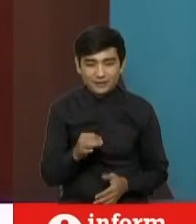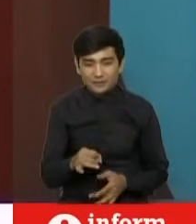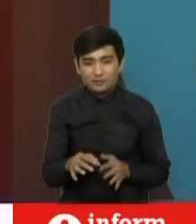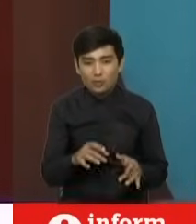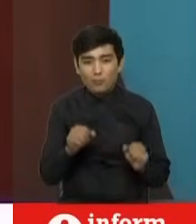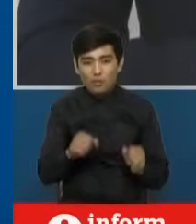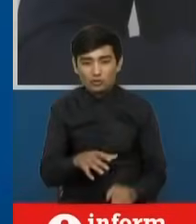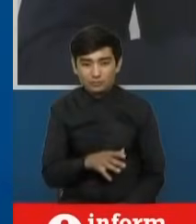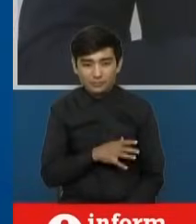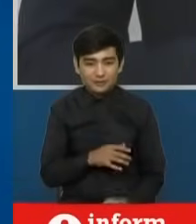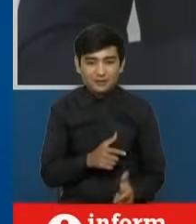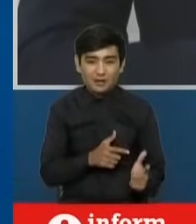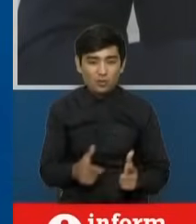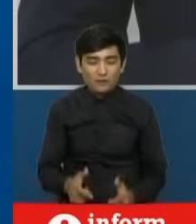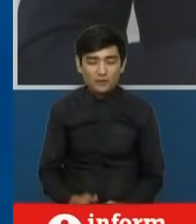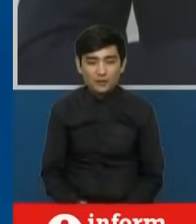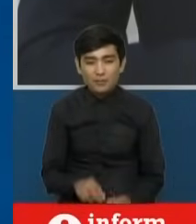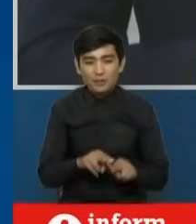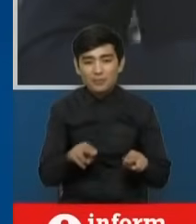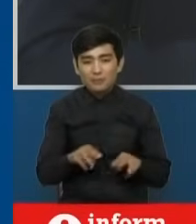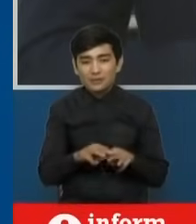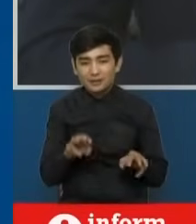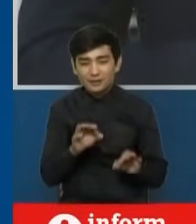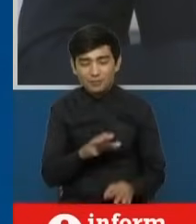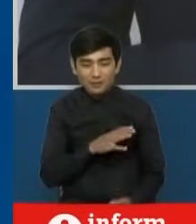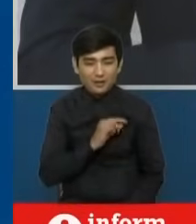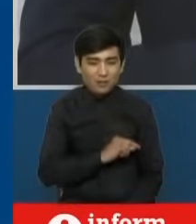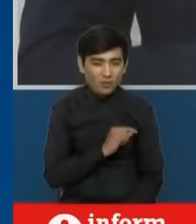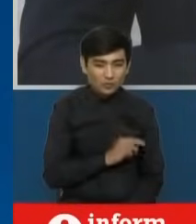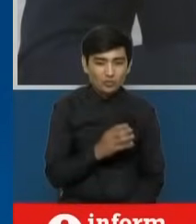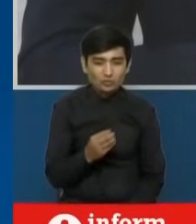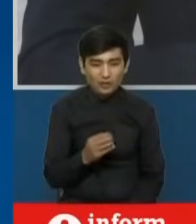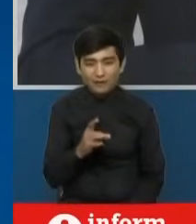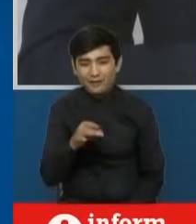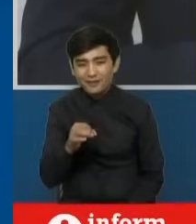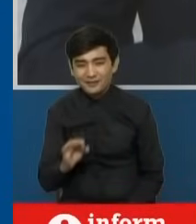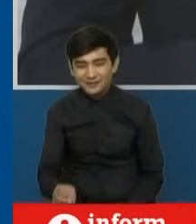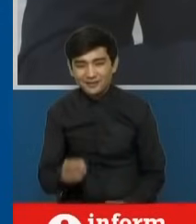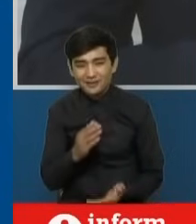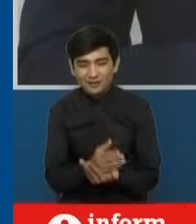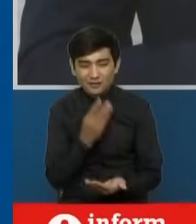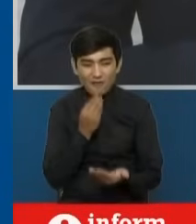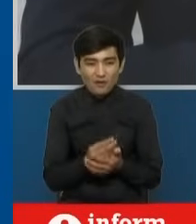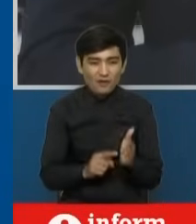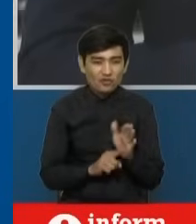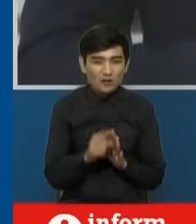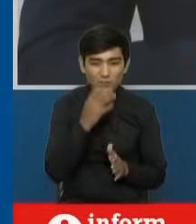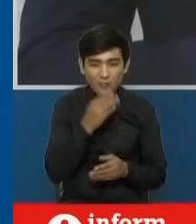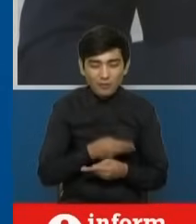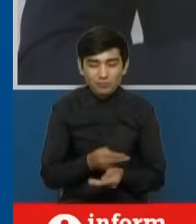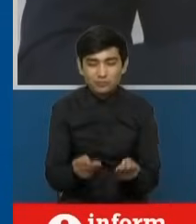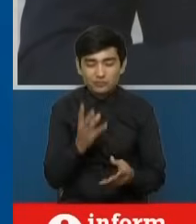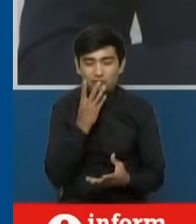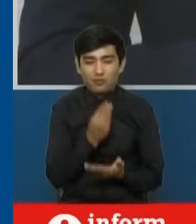было исключить. Премьер-министр отметил, что нынешние темпы работ сохраняют риски для своевременного начала подачи тепла.